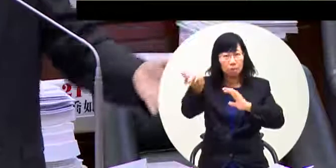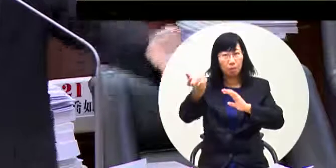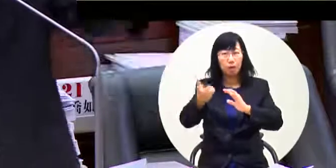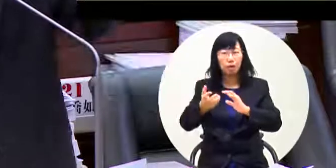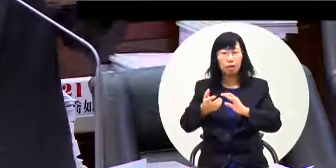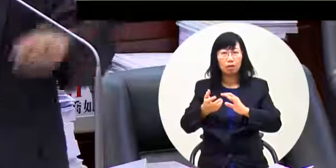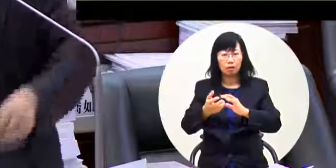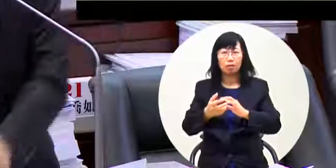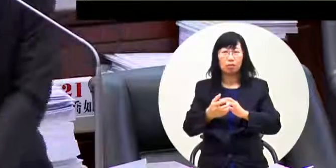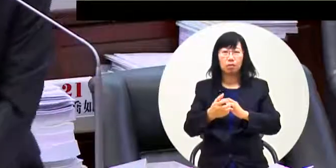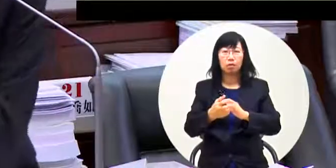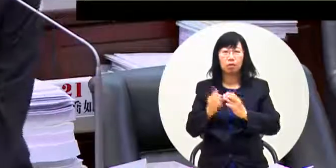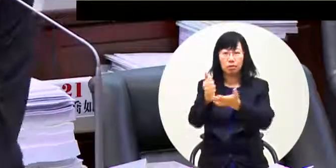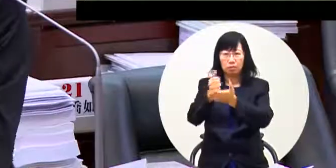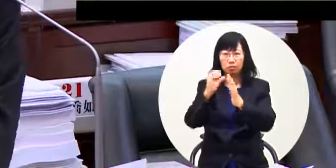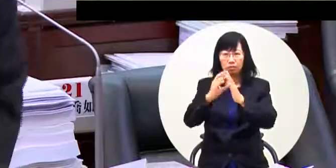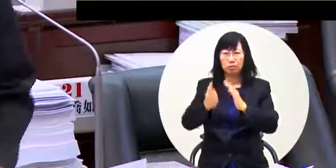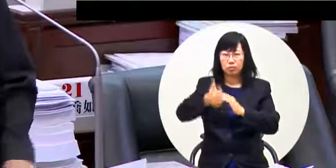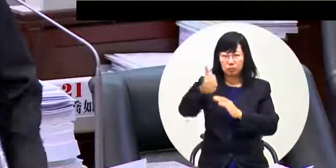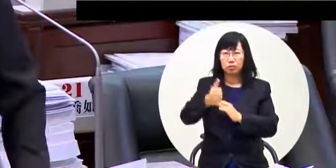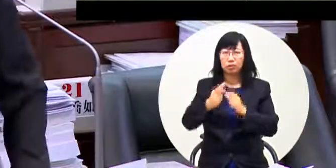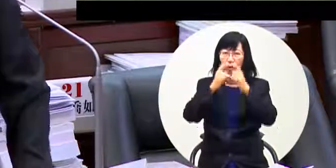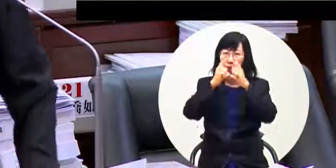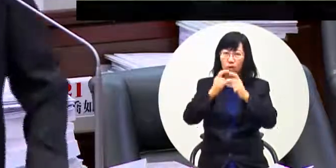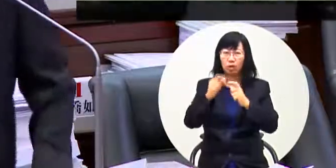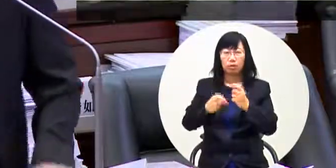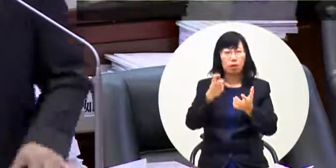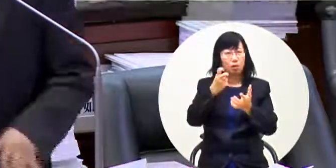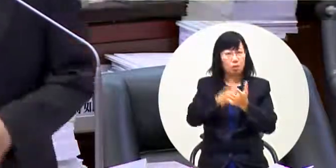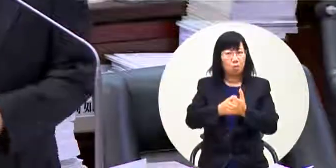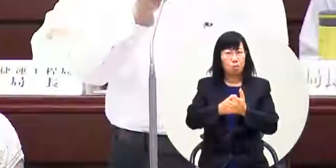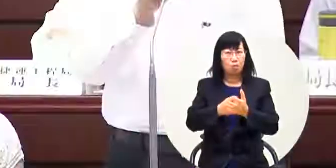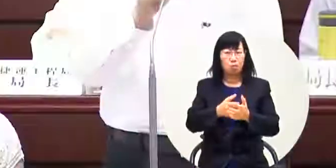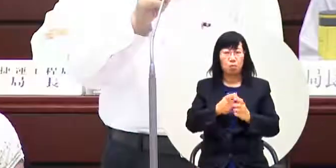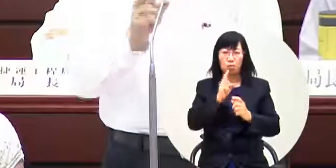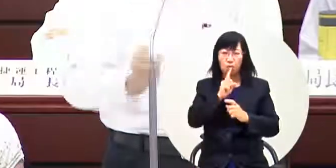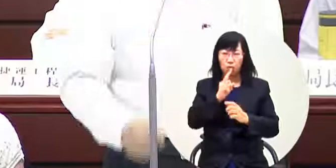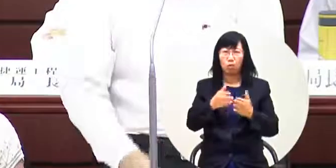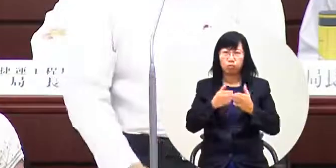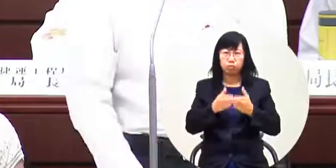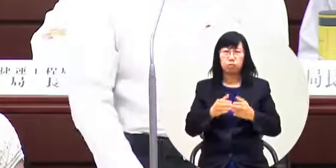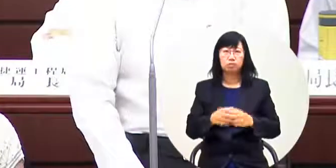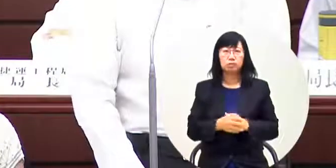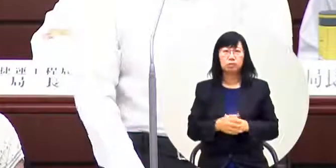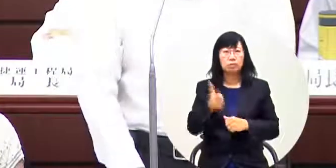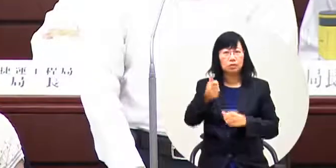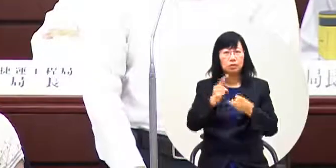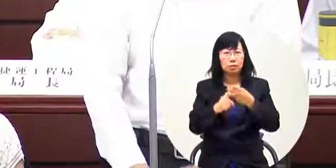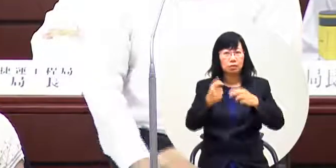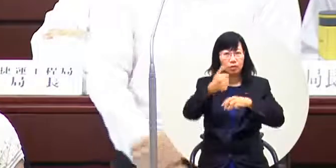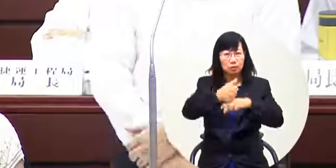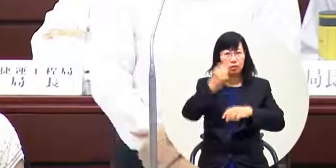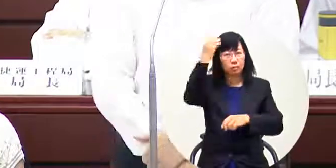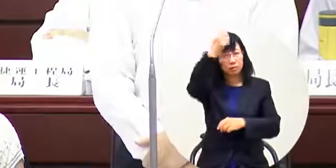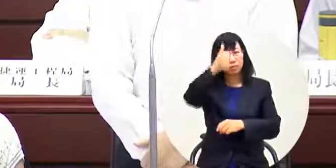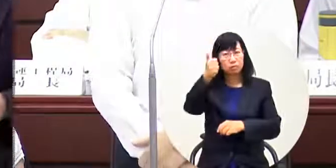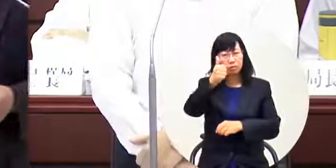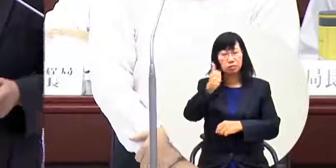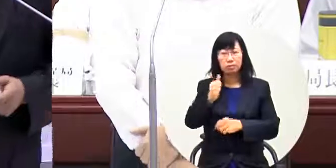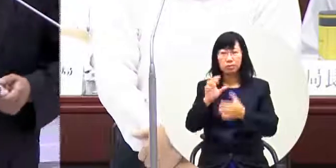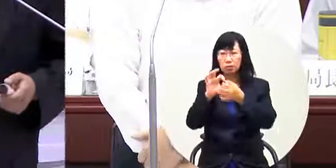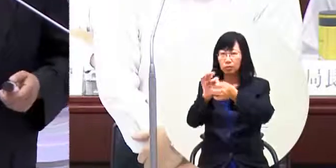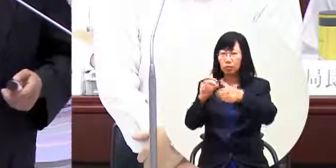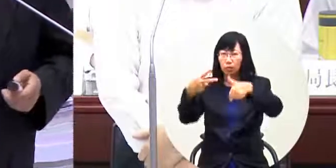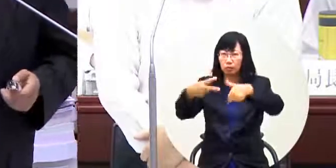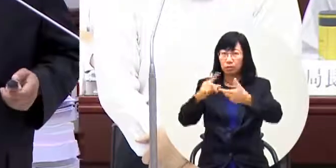很严肃的问题，局长请回答。 好，局长 好。好，谢谢主席，谢谢郑议员对这个人武场的一个污染区的居民生功能的一个